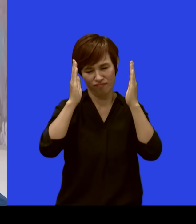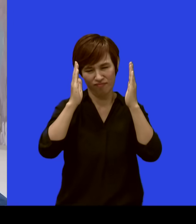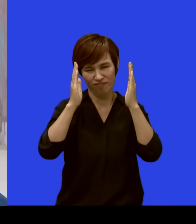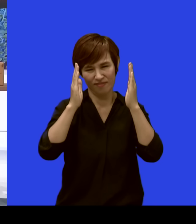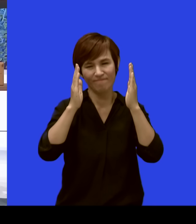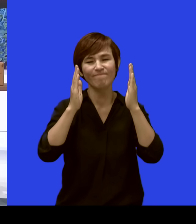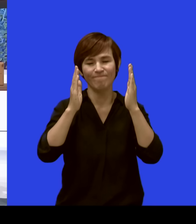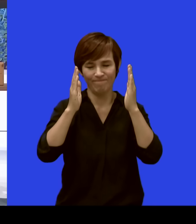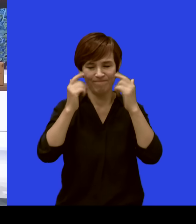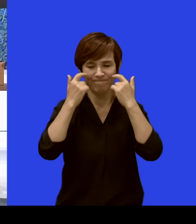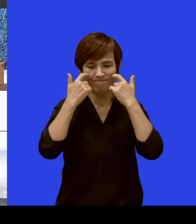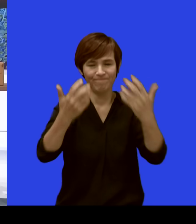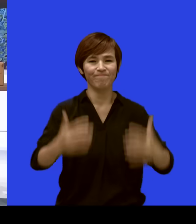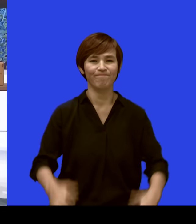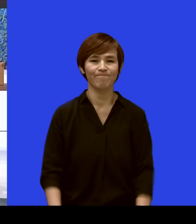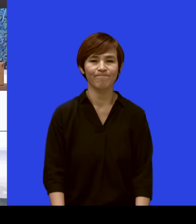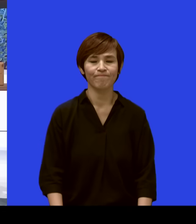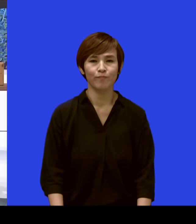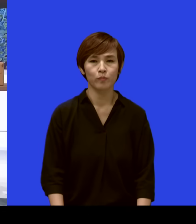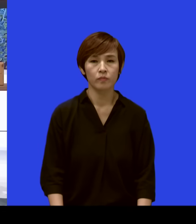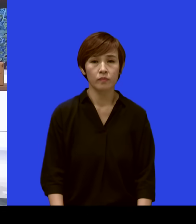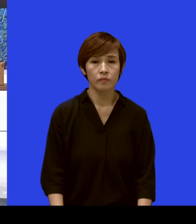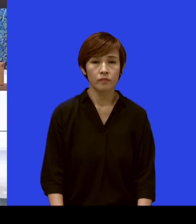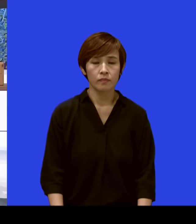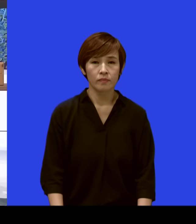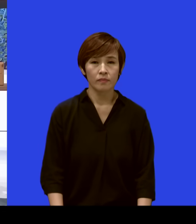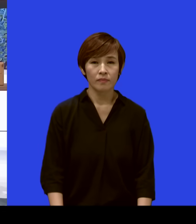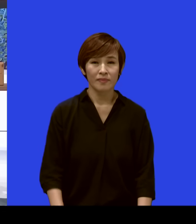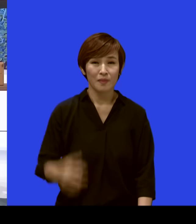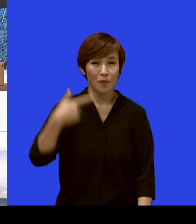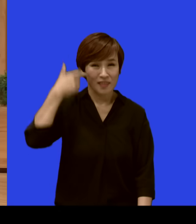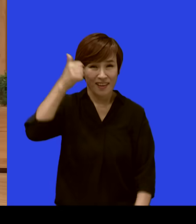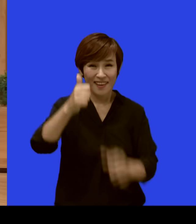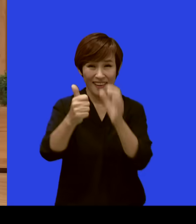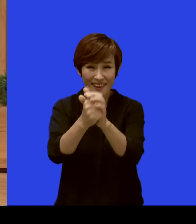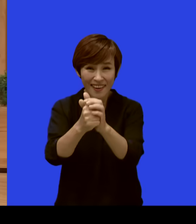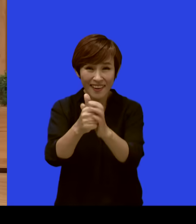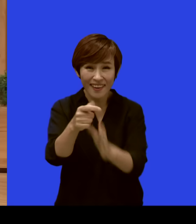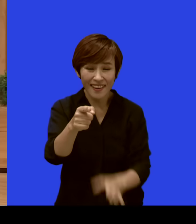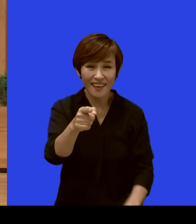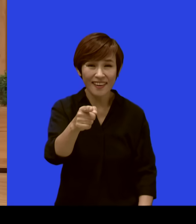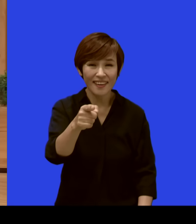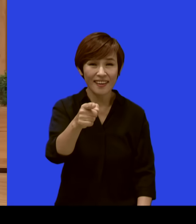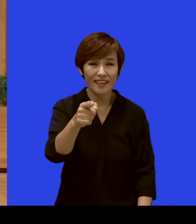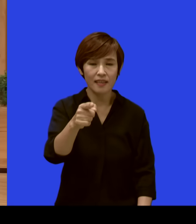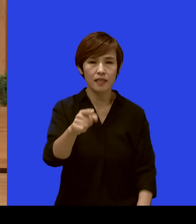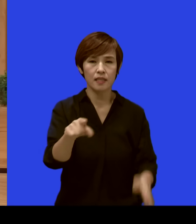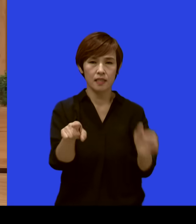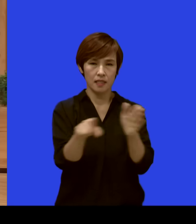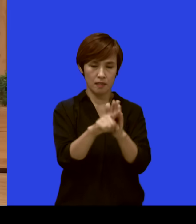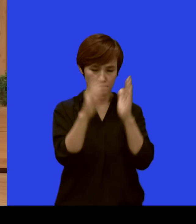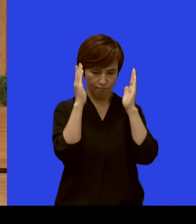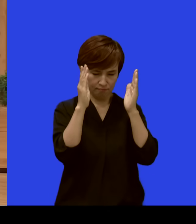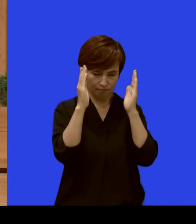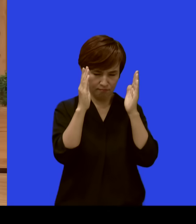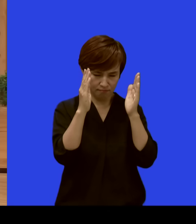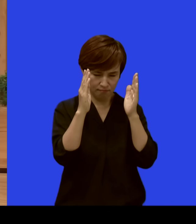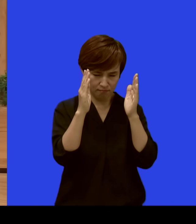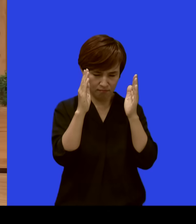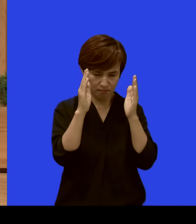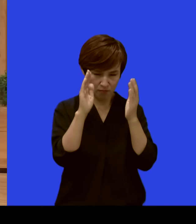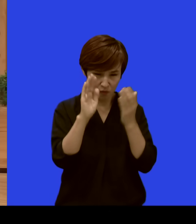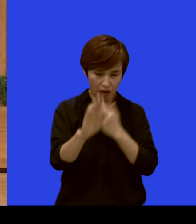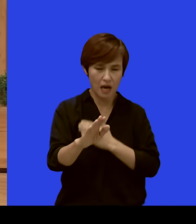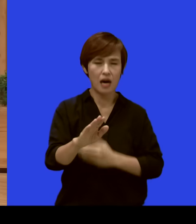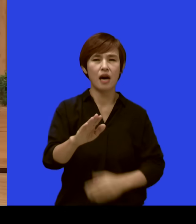이렇게 명확해진 거죠. 근데 이제 지금 결국 목사님이 되신 거 보니까 네. 그렇게 이제 신학을 공부하다 보니 이제 나는